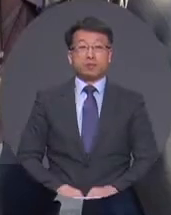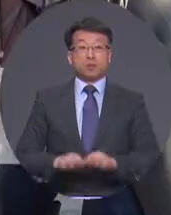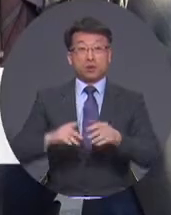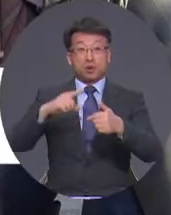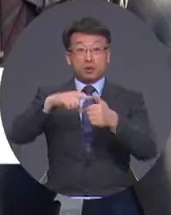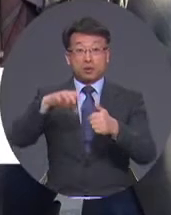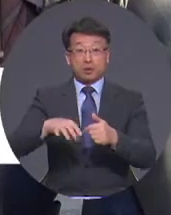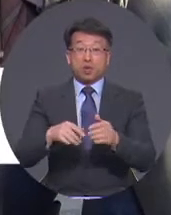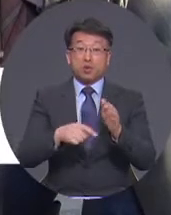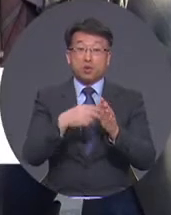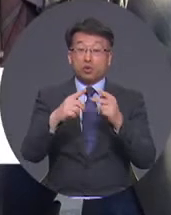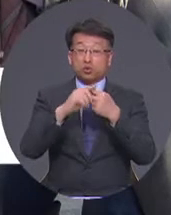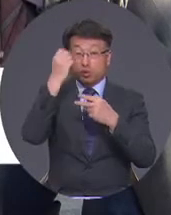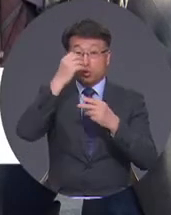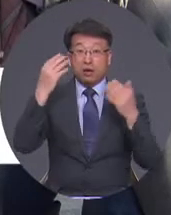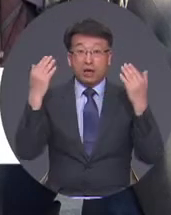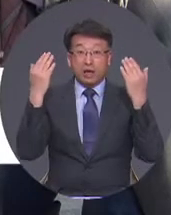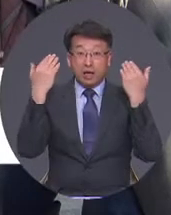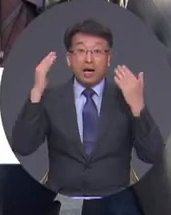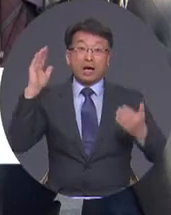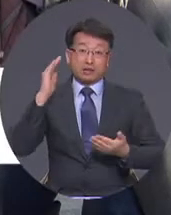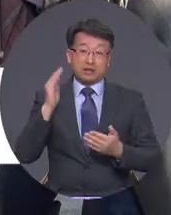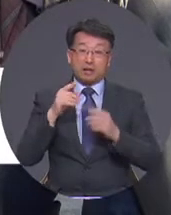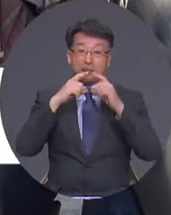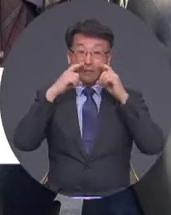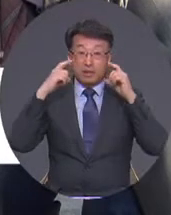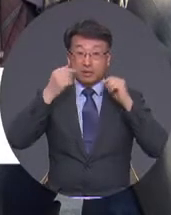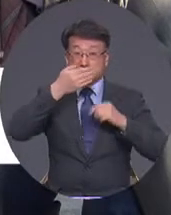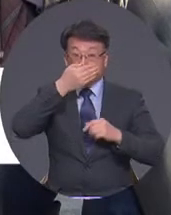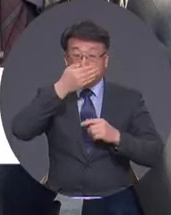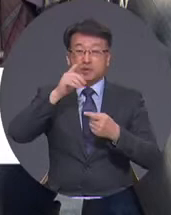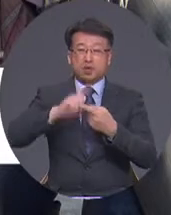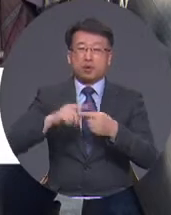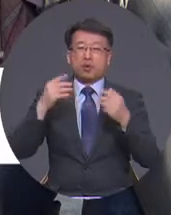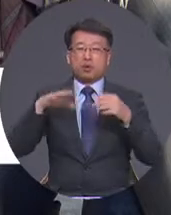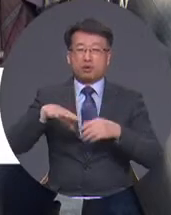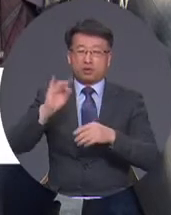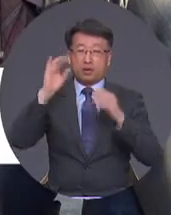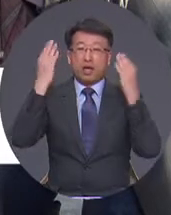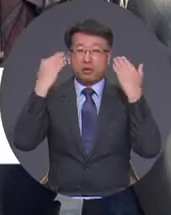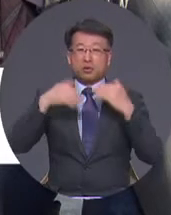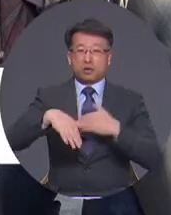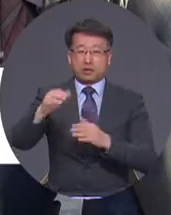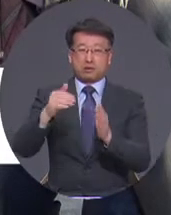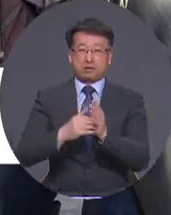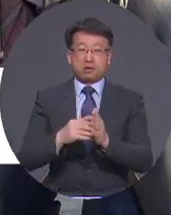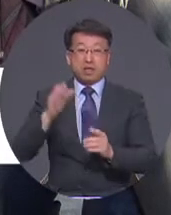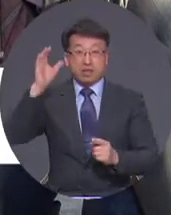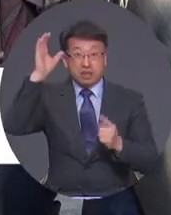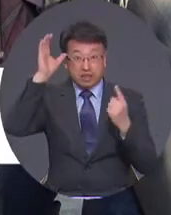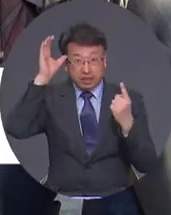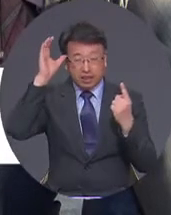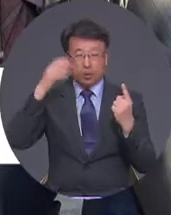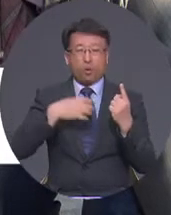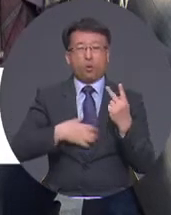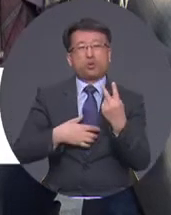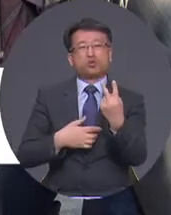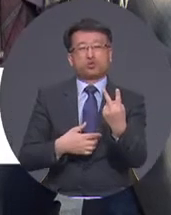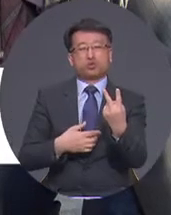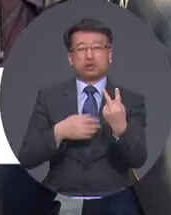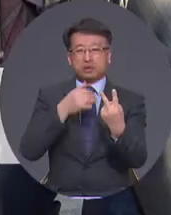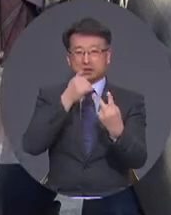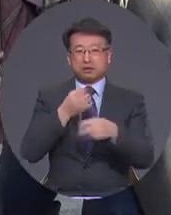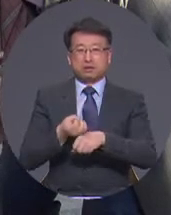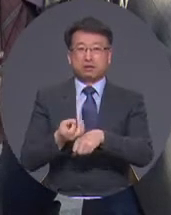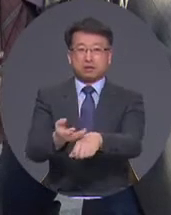오늘 경남의 초중 고등학교 학생들도 마스크를 낀 채 첫 등교를 했습니다. 기대와 우려가 교차한 첫날 등교 표정을